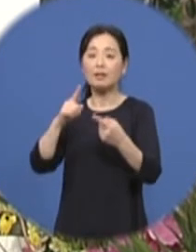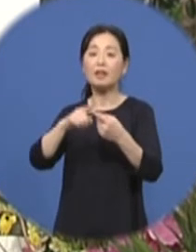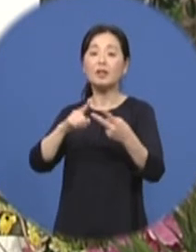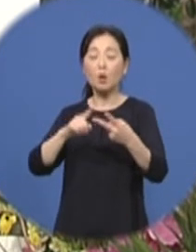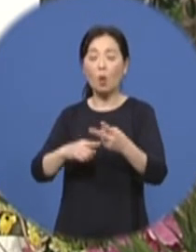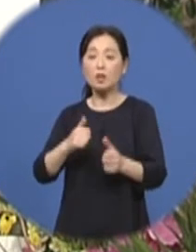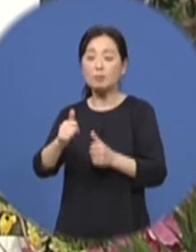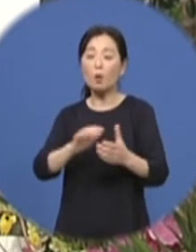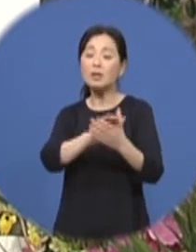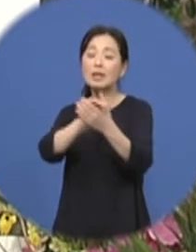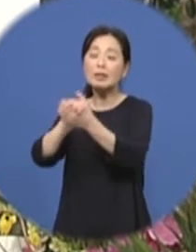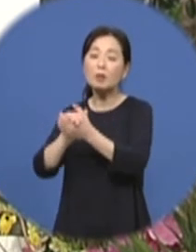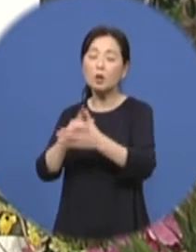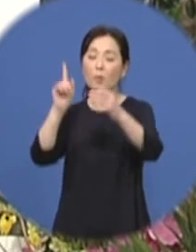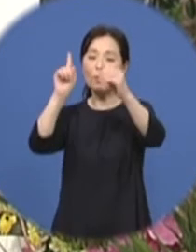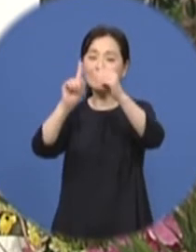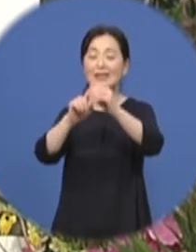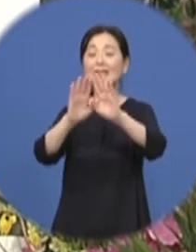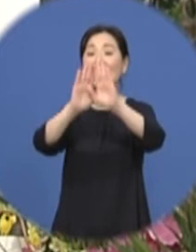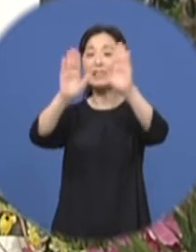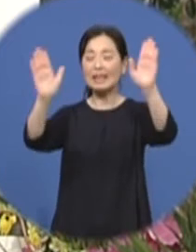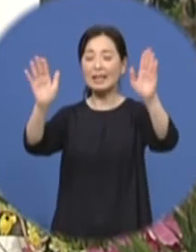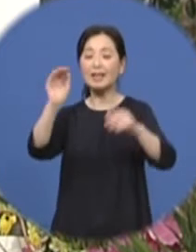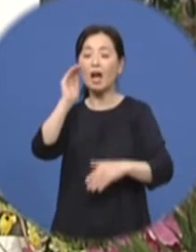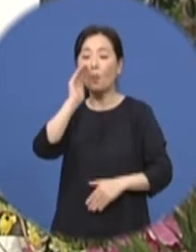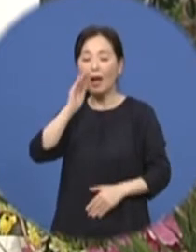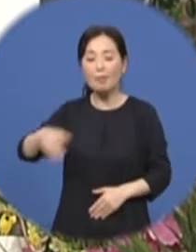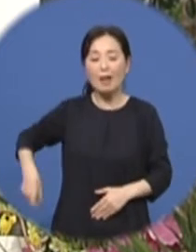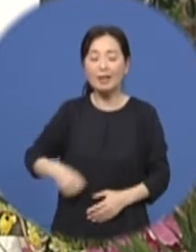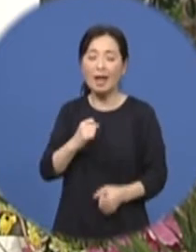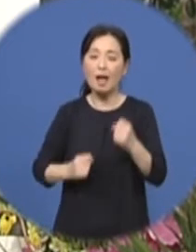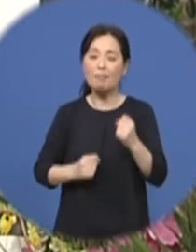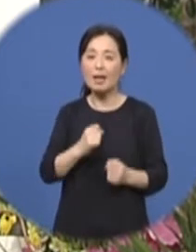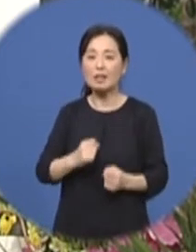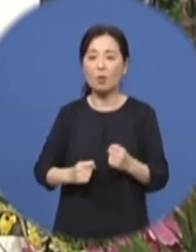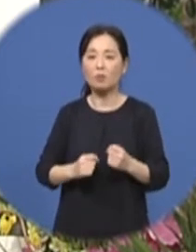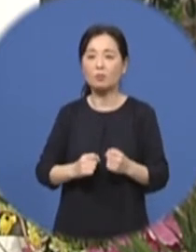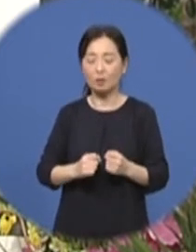的に開催された和歌山リレーマラソンを紹介します。